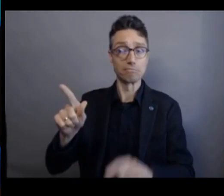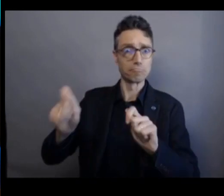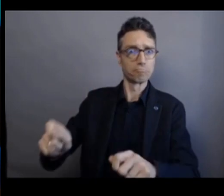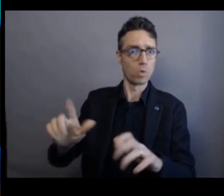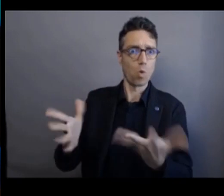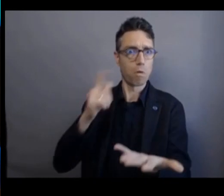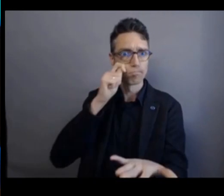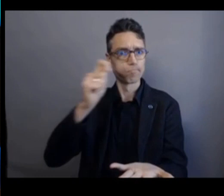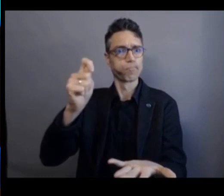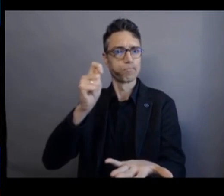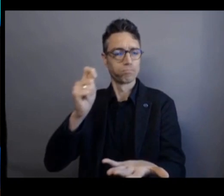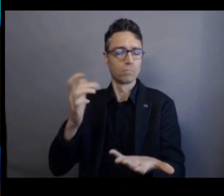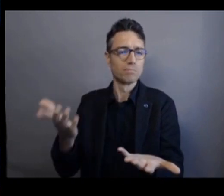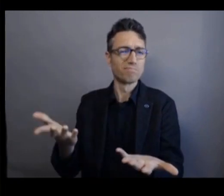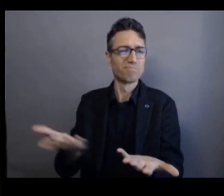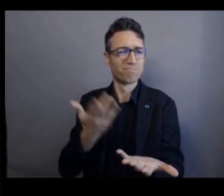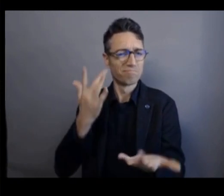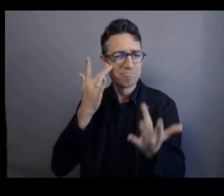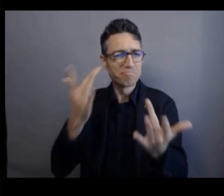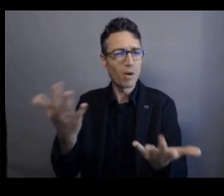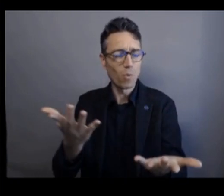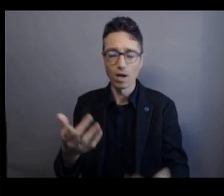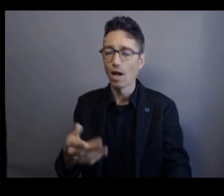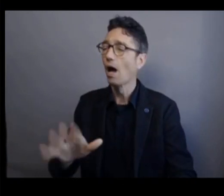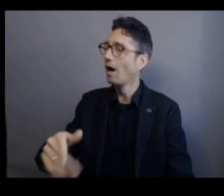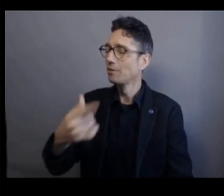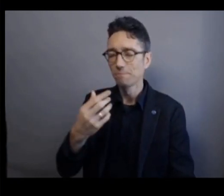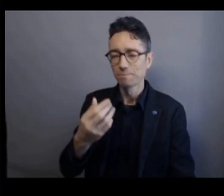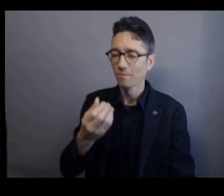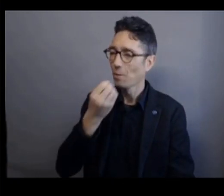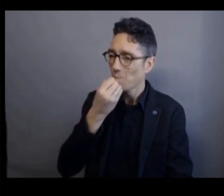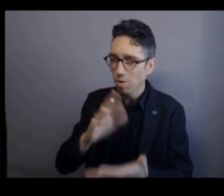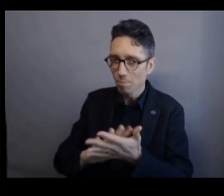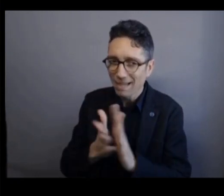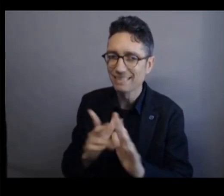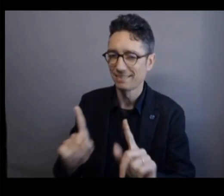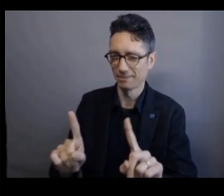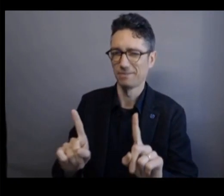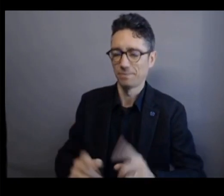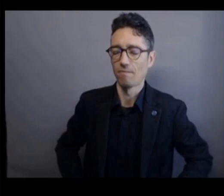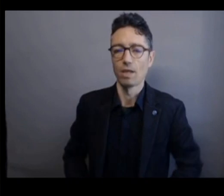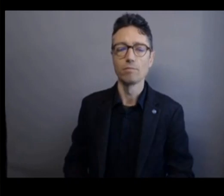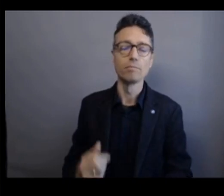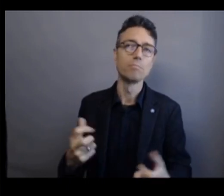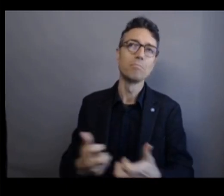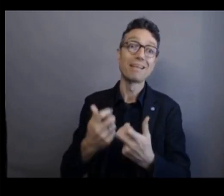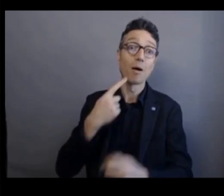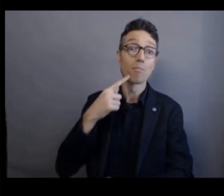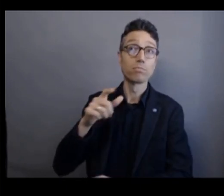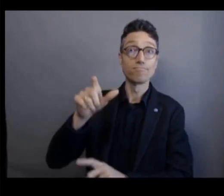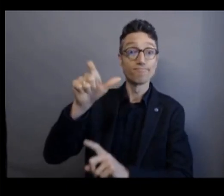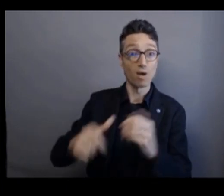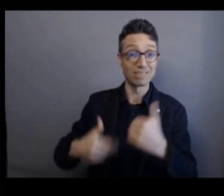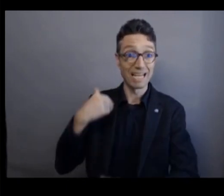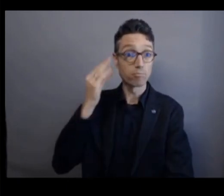l'expert d'usage? C'est les bonnes pratiques. Par exemple, je pense aussi au handicap, par exemple auditif. Donc une personne est à